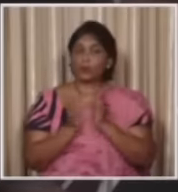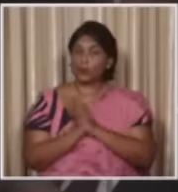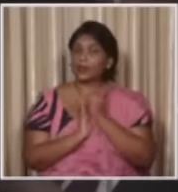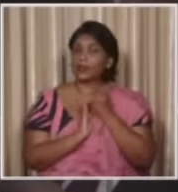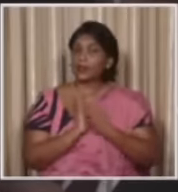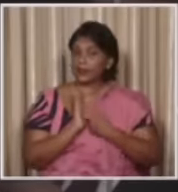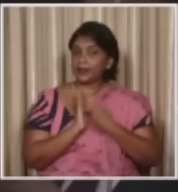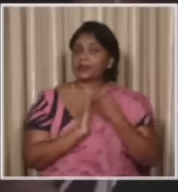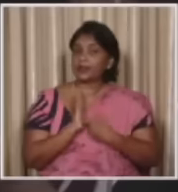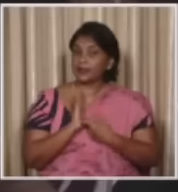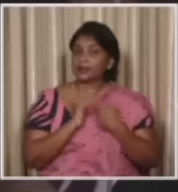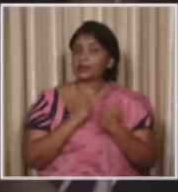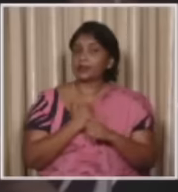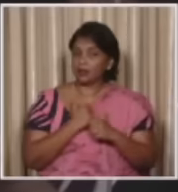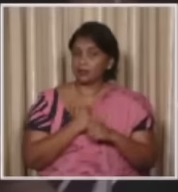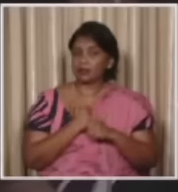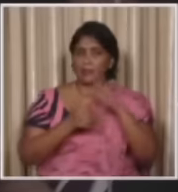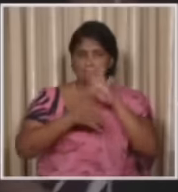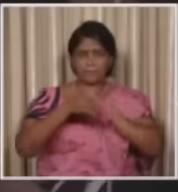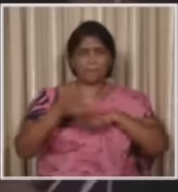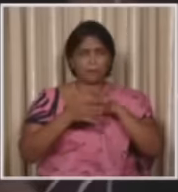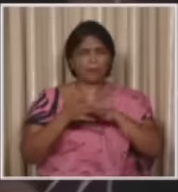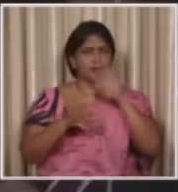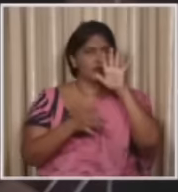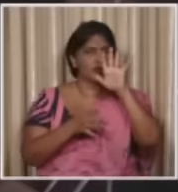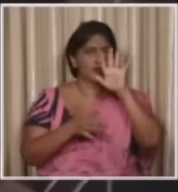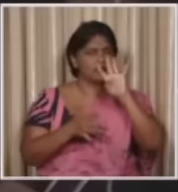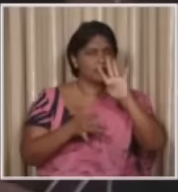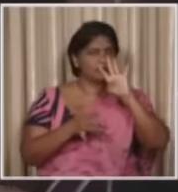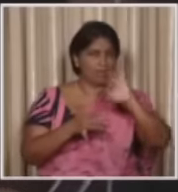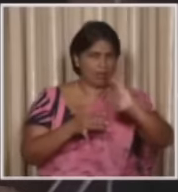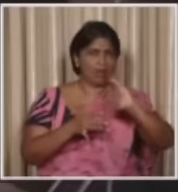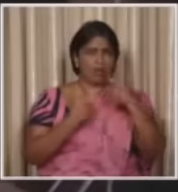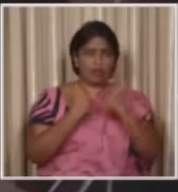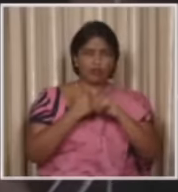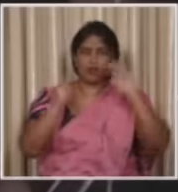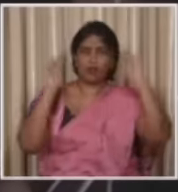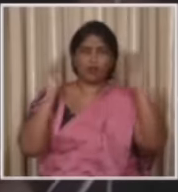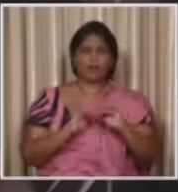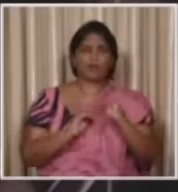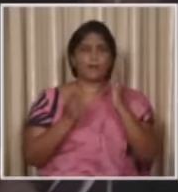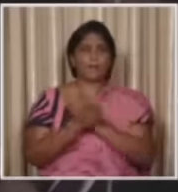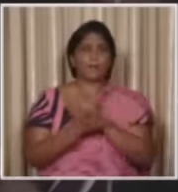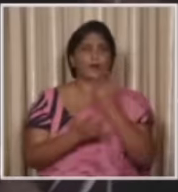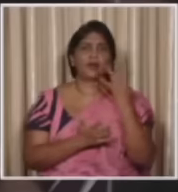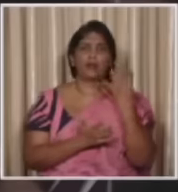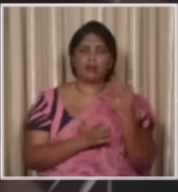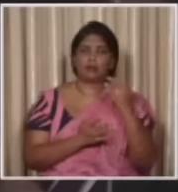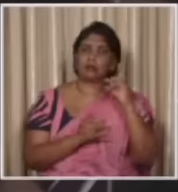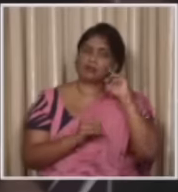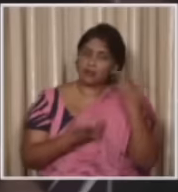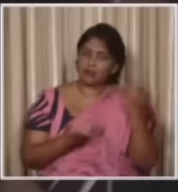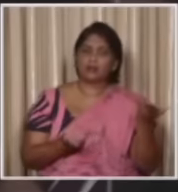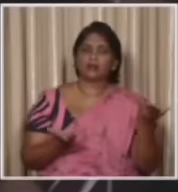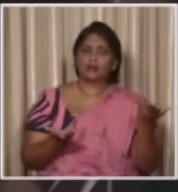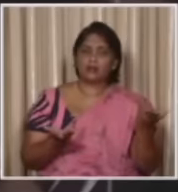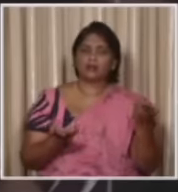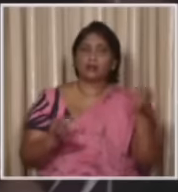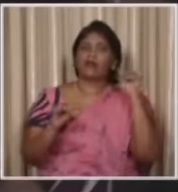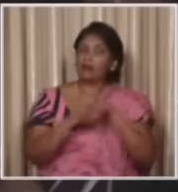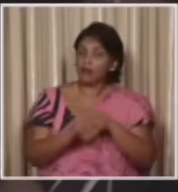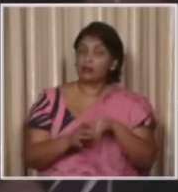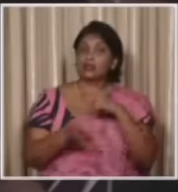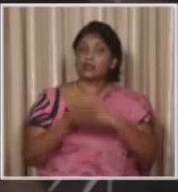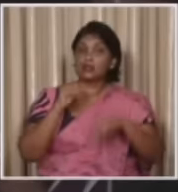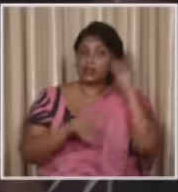ටික හදද්දි පිටු 50ක් හදලා ඒක පිටු 4කට අඩු වුණානේ. හරි ඒකේ ඉන්න අය ඒකවත් දන්නේ. එතකොට ඒකවත් තියෙන්න ඕනේ